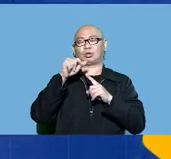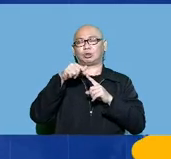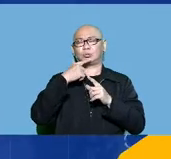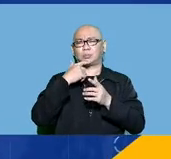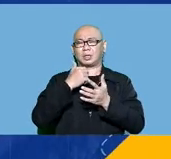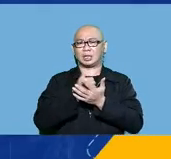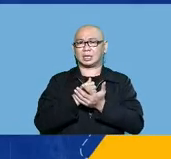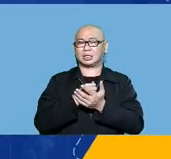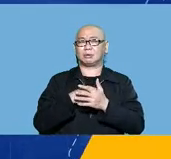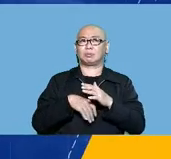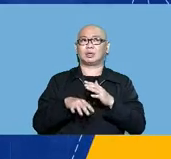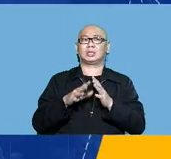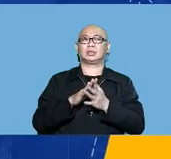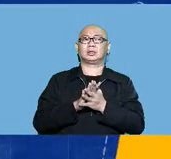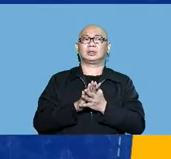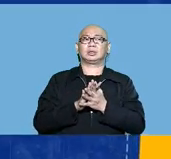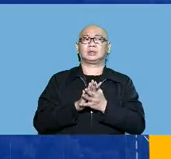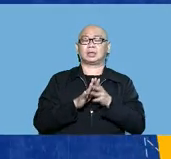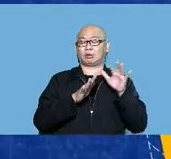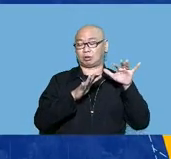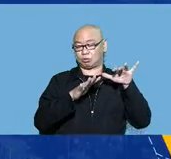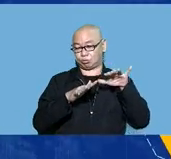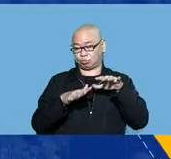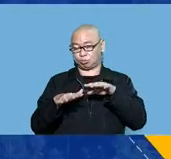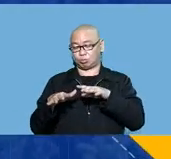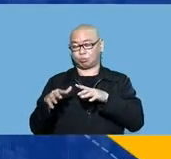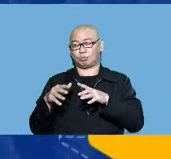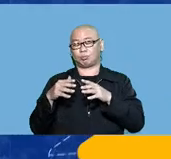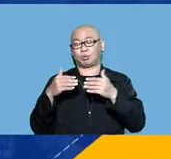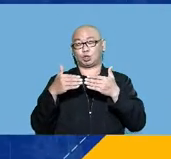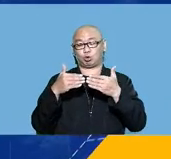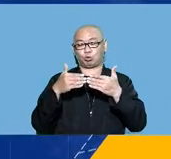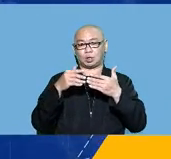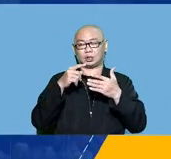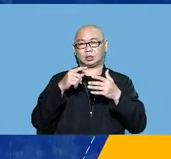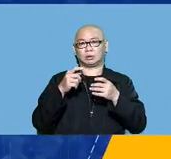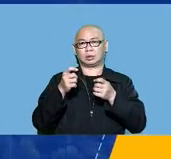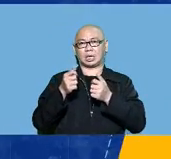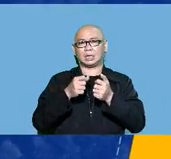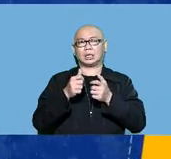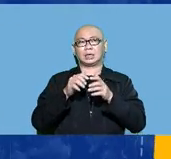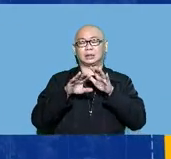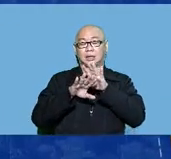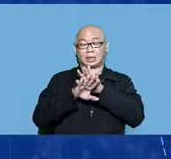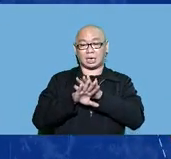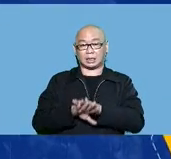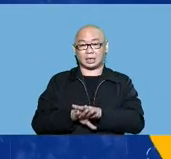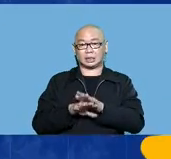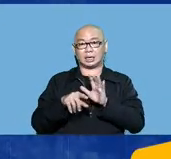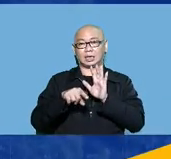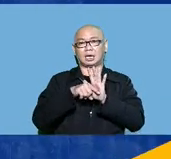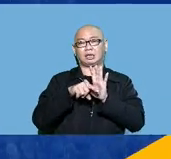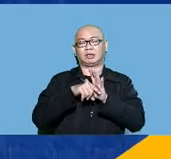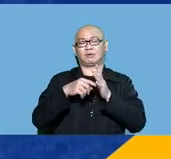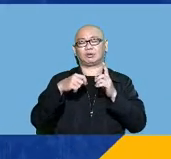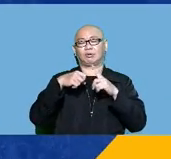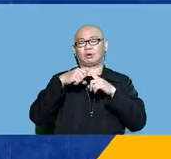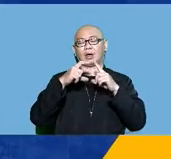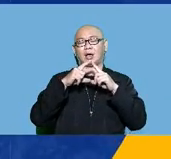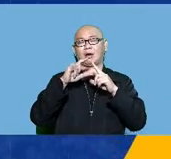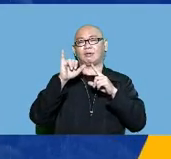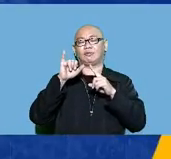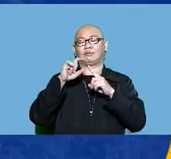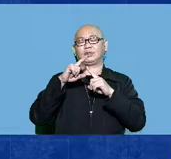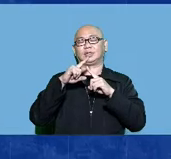di saluran luncur bendungan, di samping untuk mengendalikan tekanan negatif atau kavitasi,